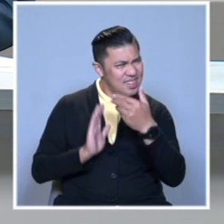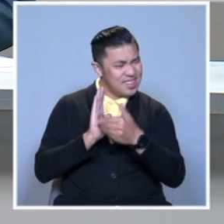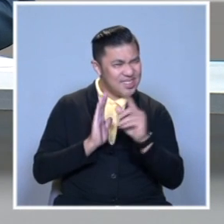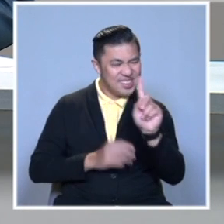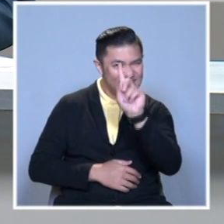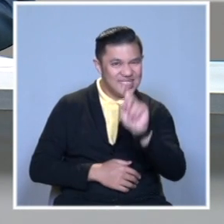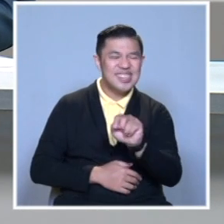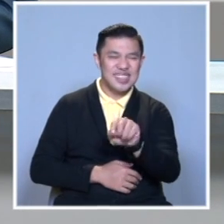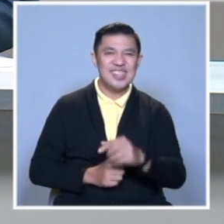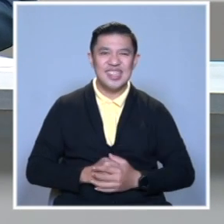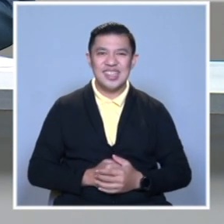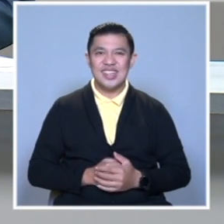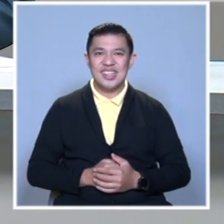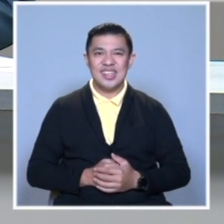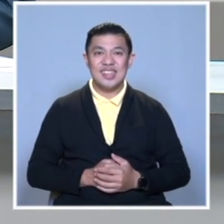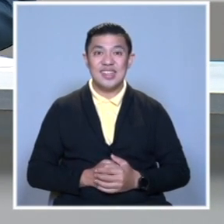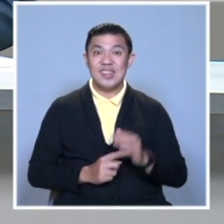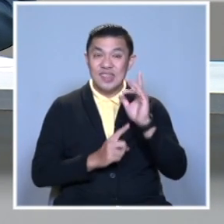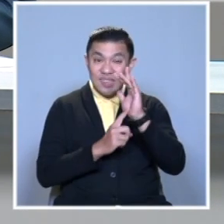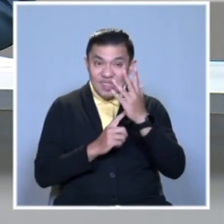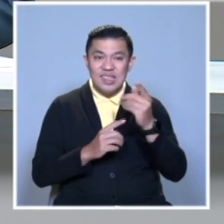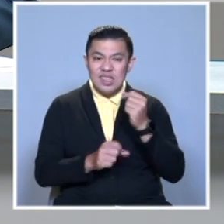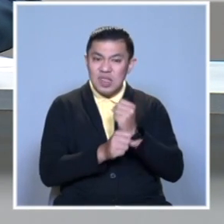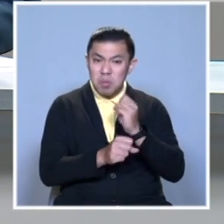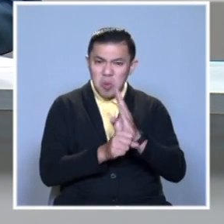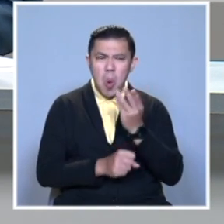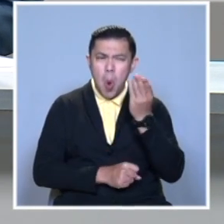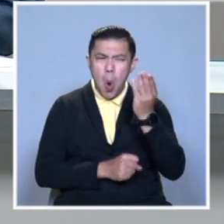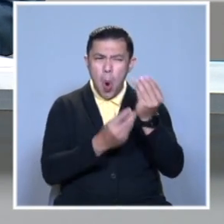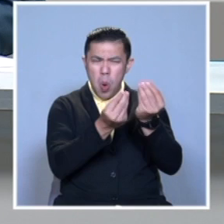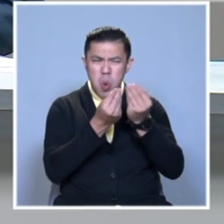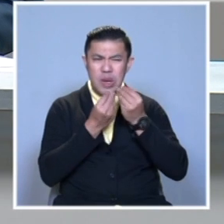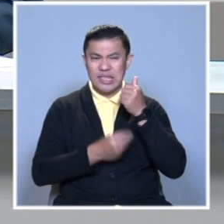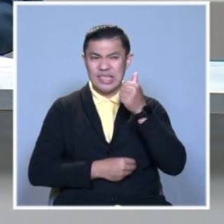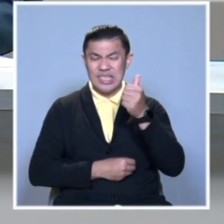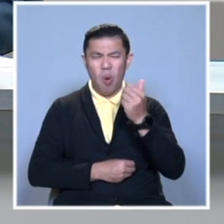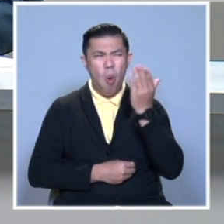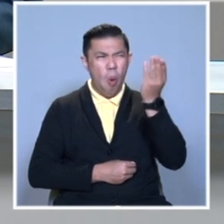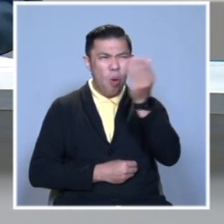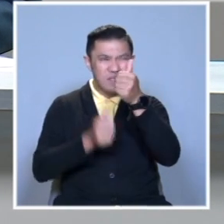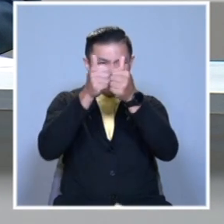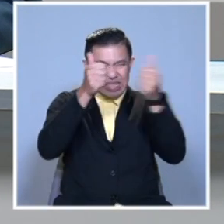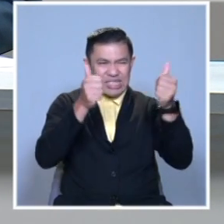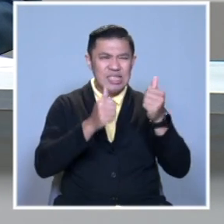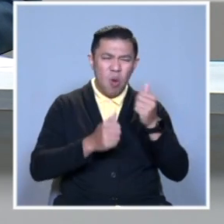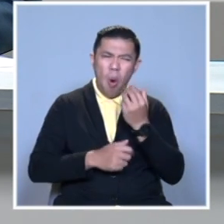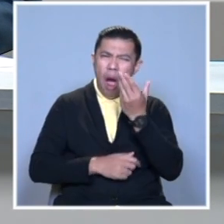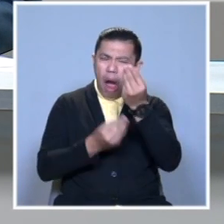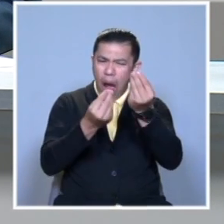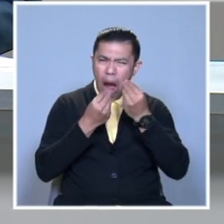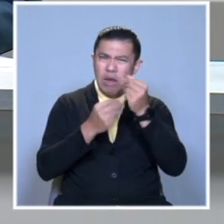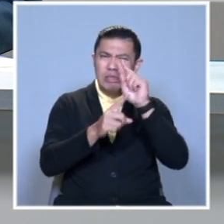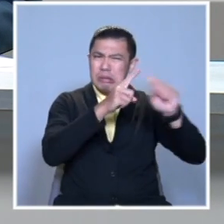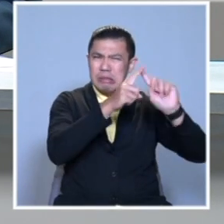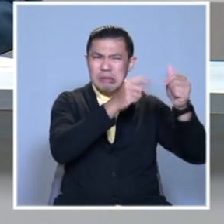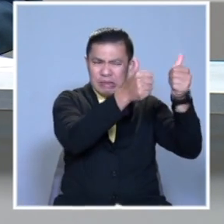พูดถึงเรื่องของการทำบุญคุณชาวิทย์คุณผู้ชมก็จะมาพร้อมๆกับการขอพรคนไทยเนี่ยจะชอบขอพรสิ่งศักดิ์สิทธิ์บนบานขอให้สิ่งศักดิ์สิ